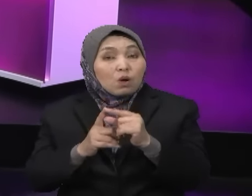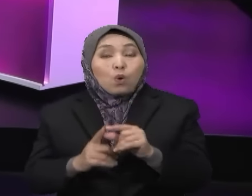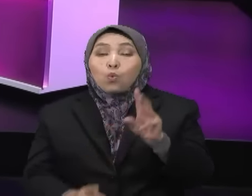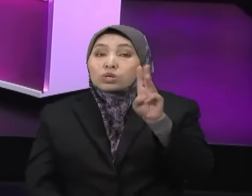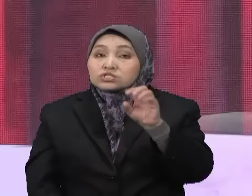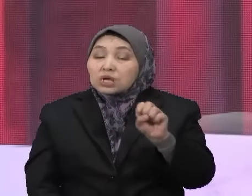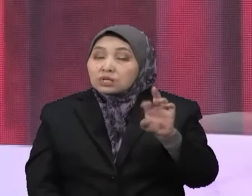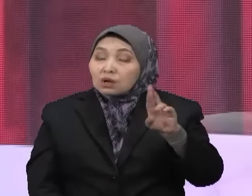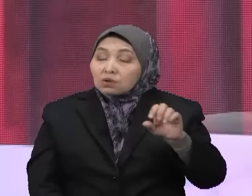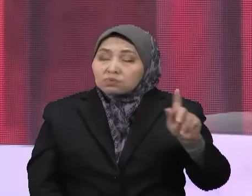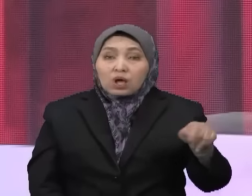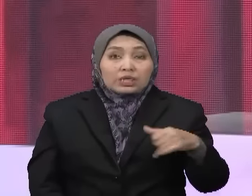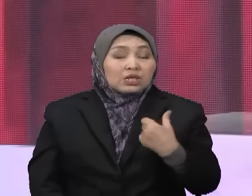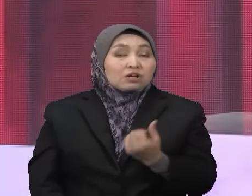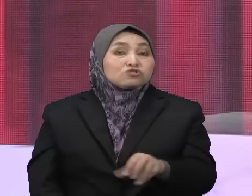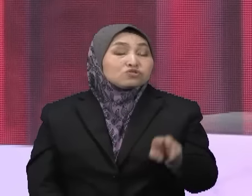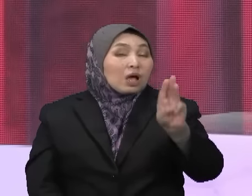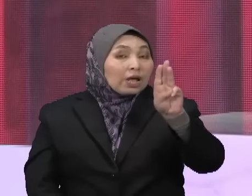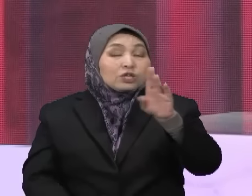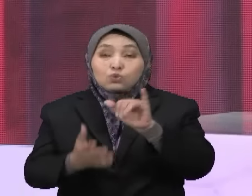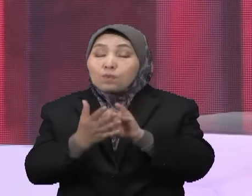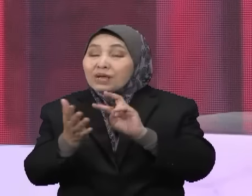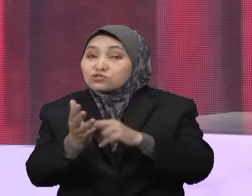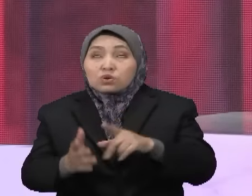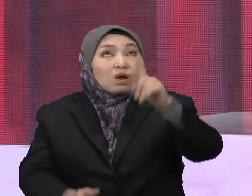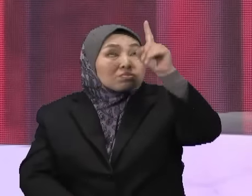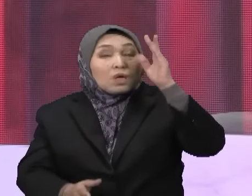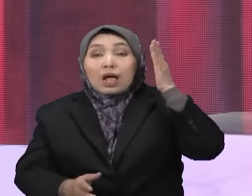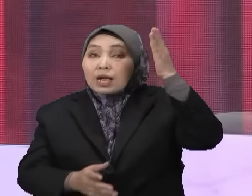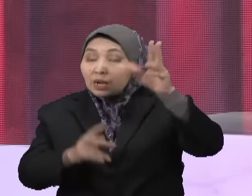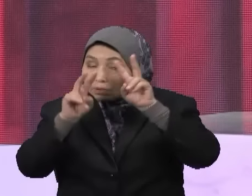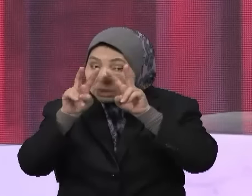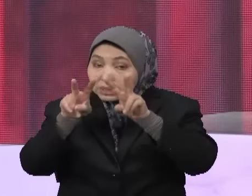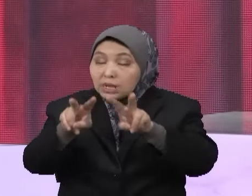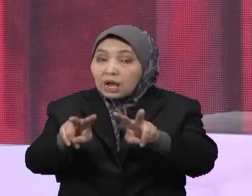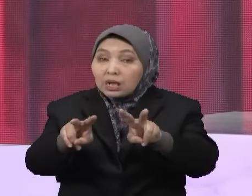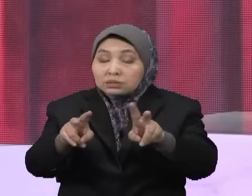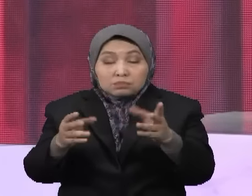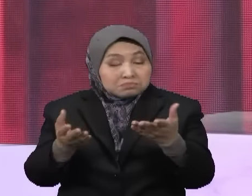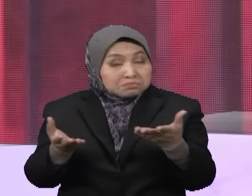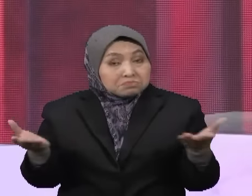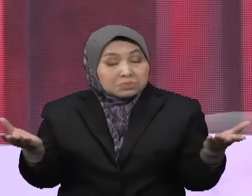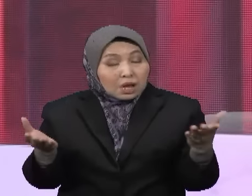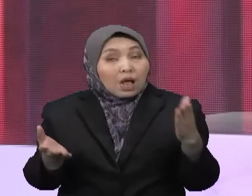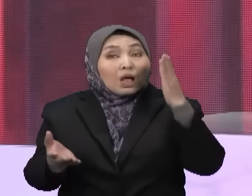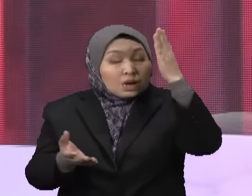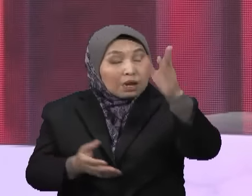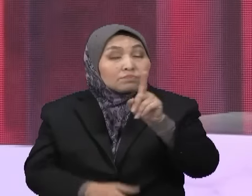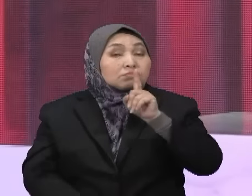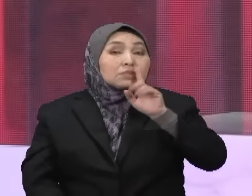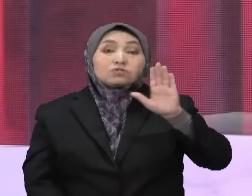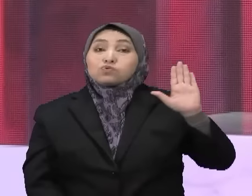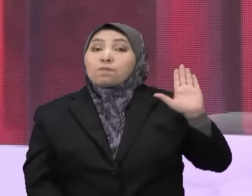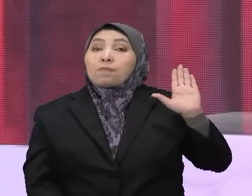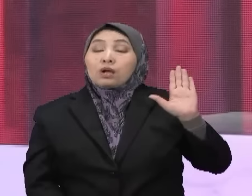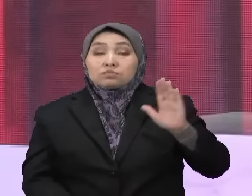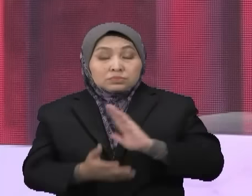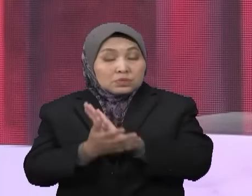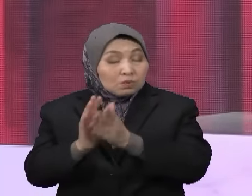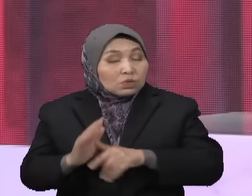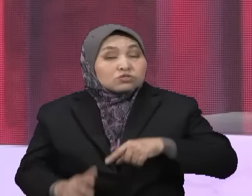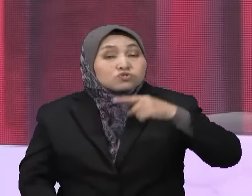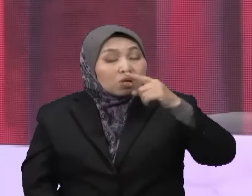wasayarallah, maksudnya ada sa, ya, sa itu maksudnya Allah akan melihat. Di sini mereka akan bersumpah. Bila bercakap tentang